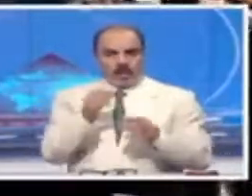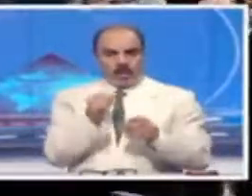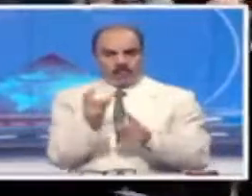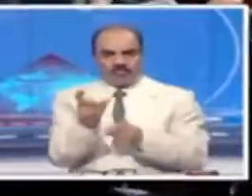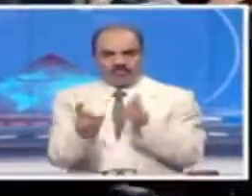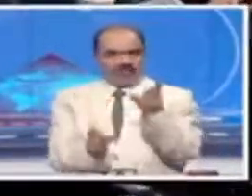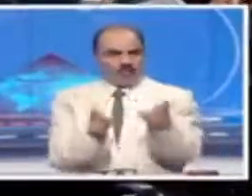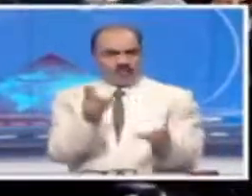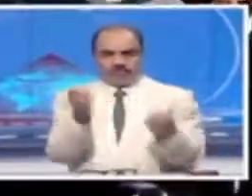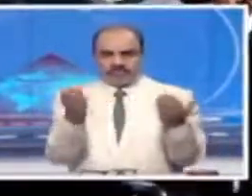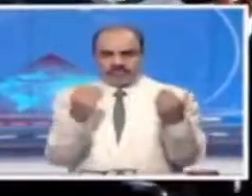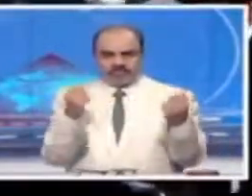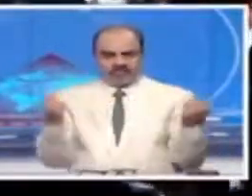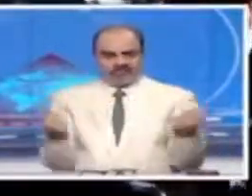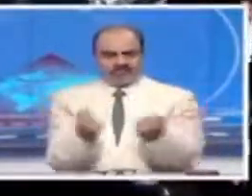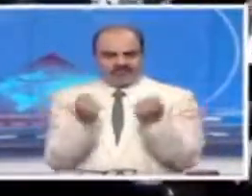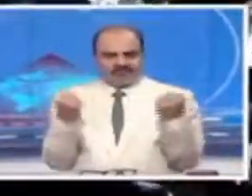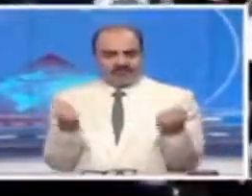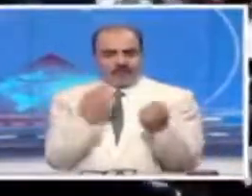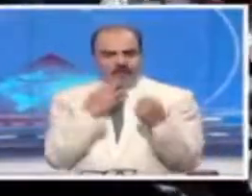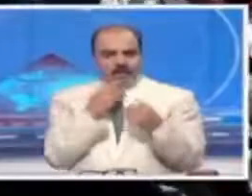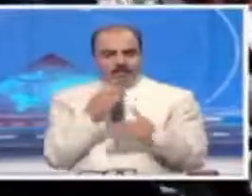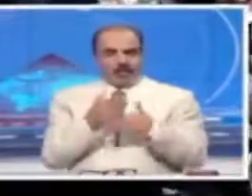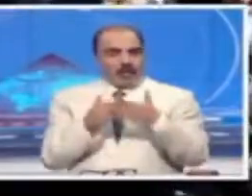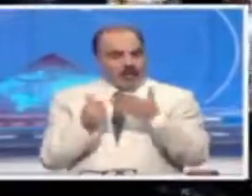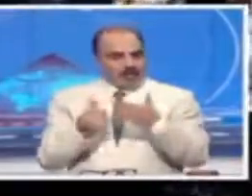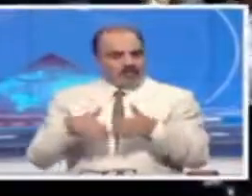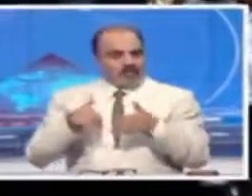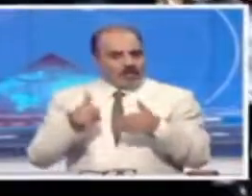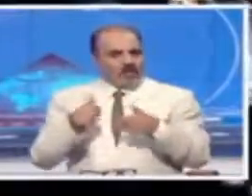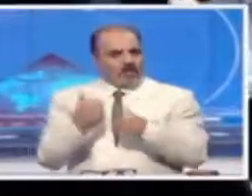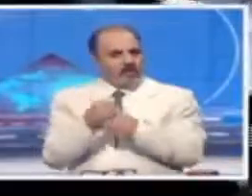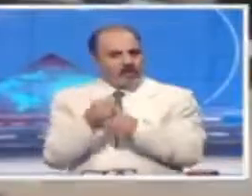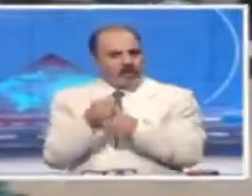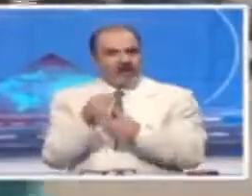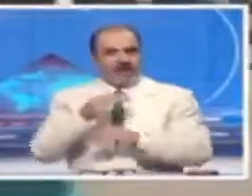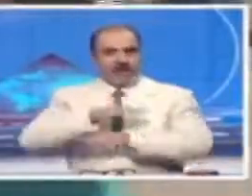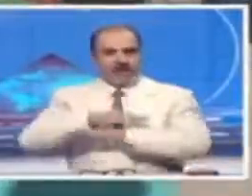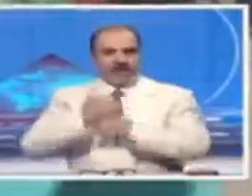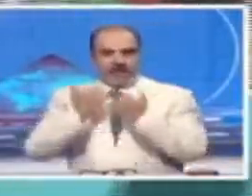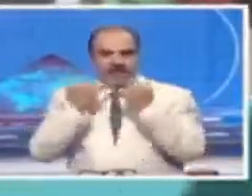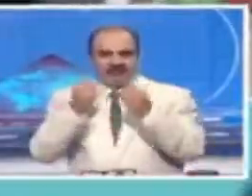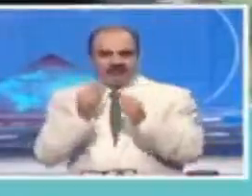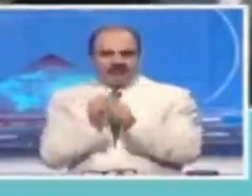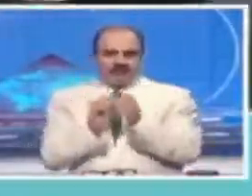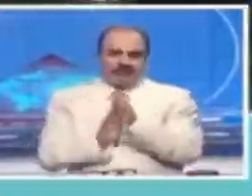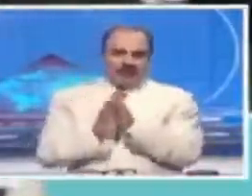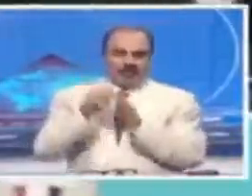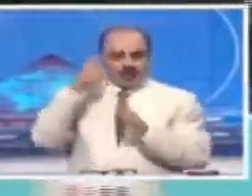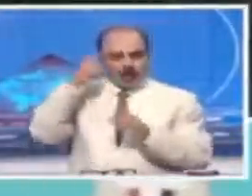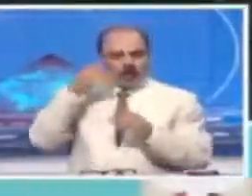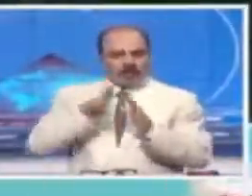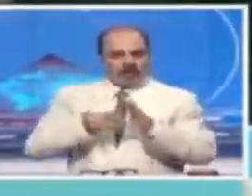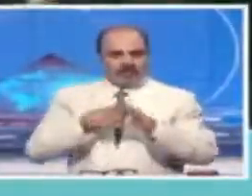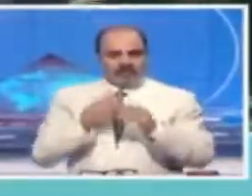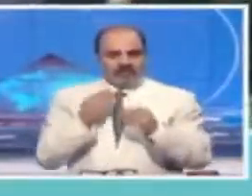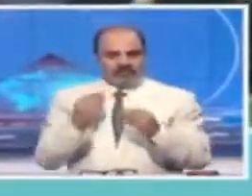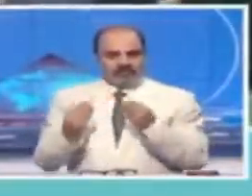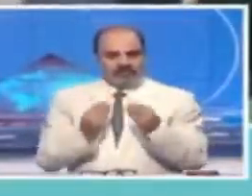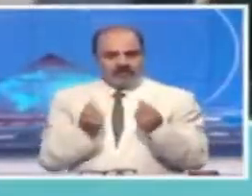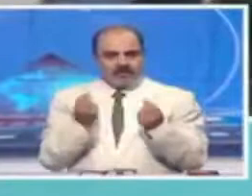التنمية المستدامة التي تعد خطوة نوعية في مجال تحقيق استراتيجية مصر 2030